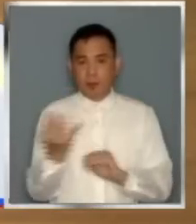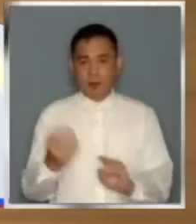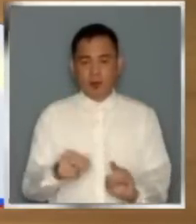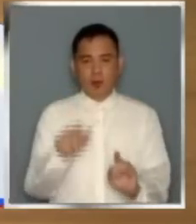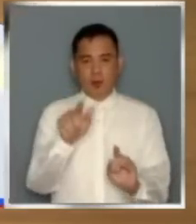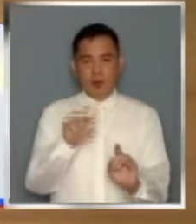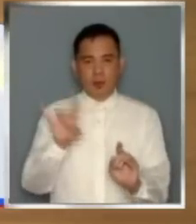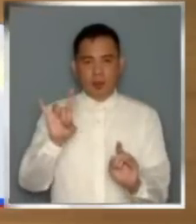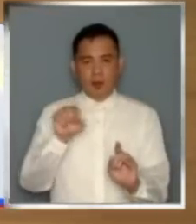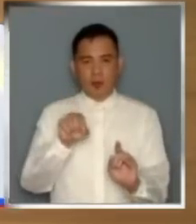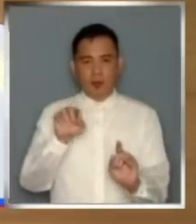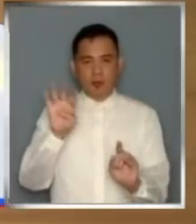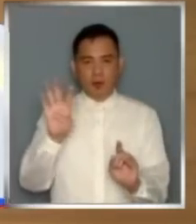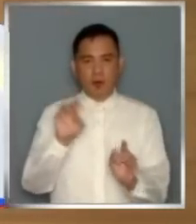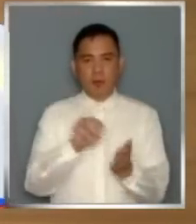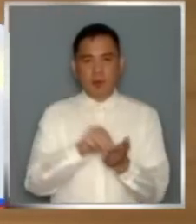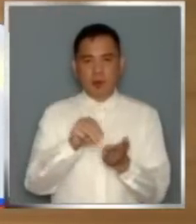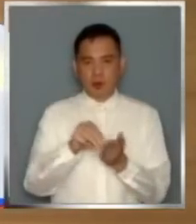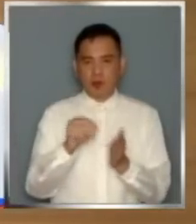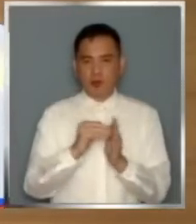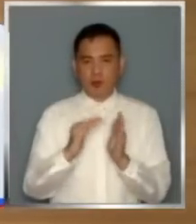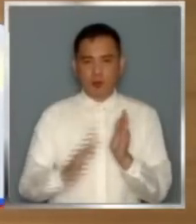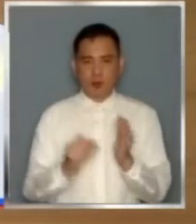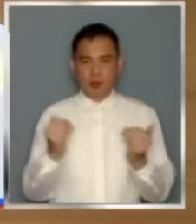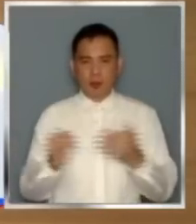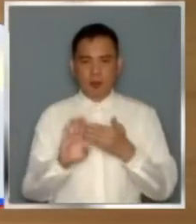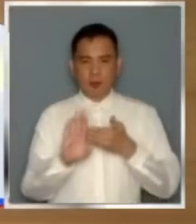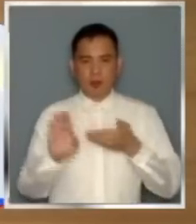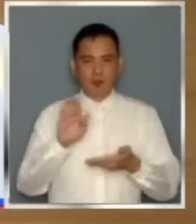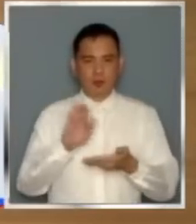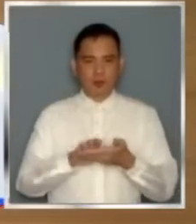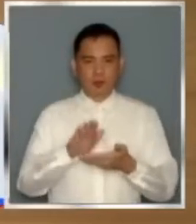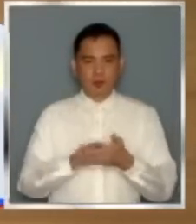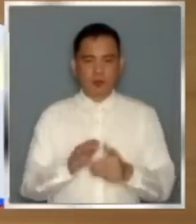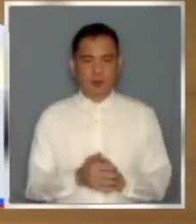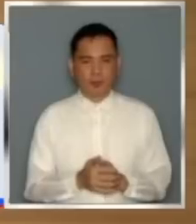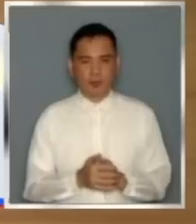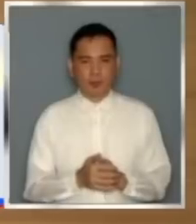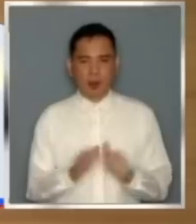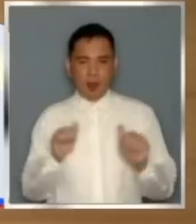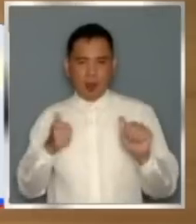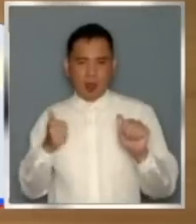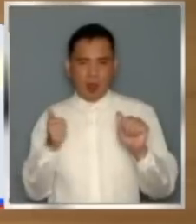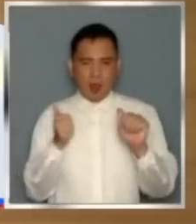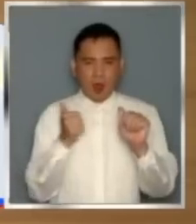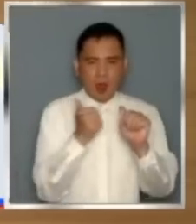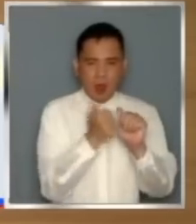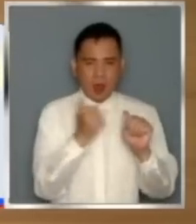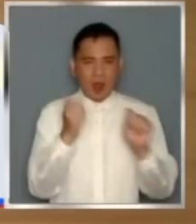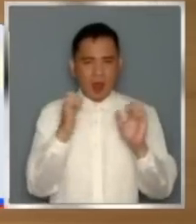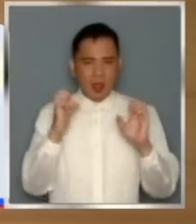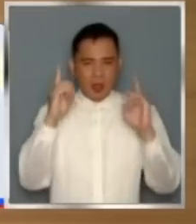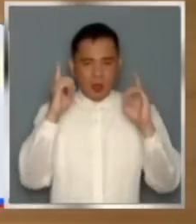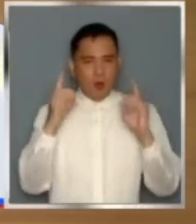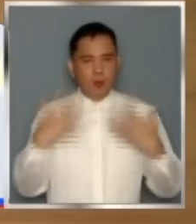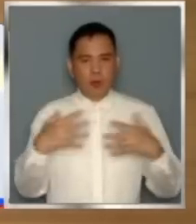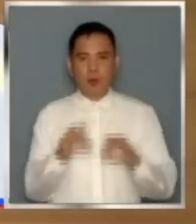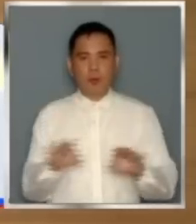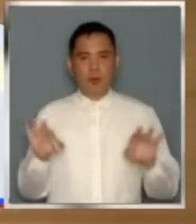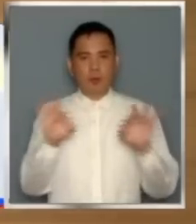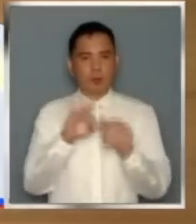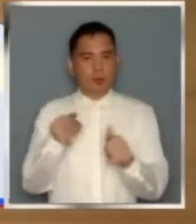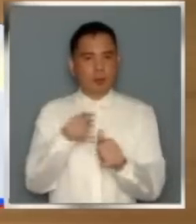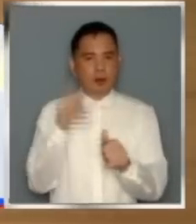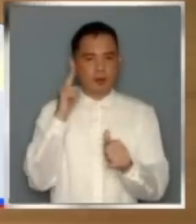to school this year. Learning recovery will be at the forefront of our education agenda. The